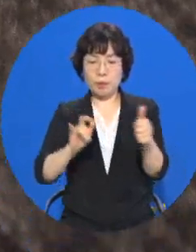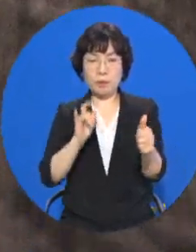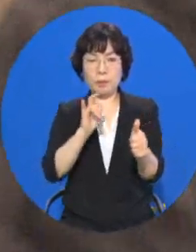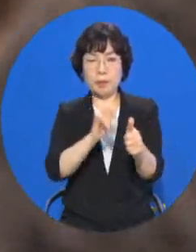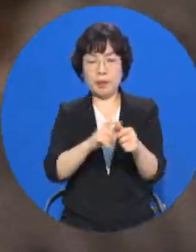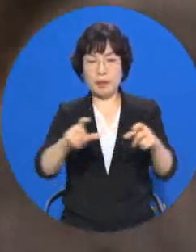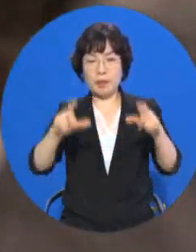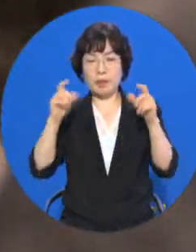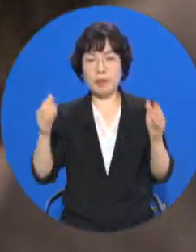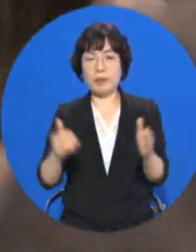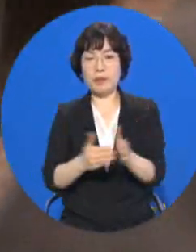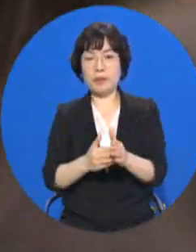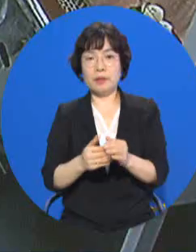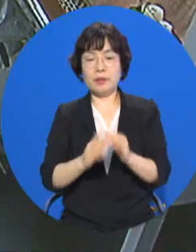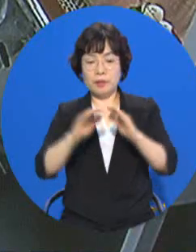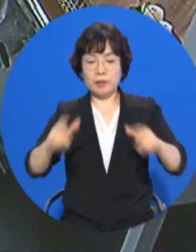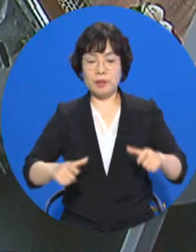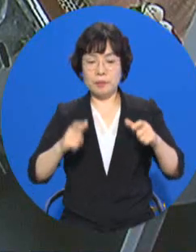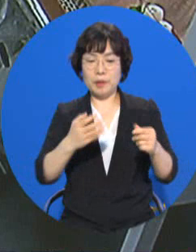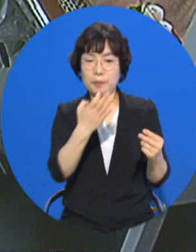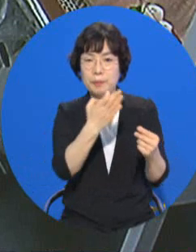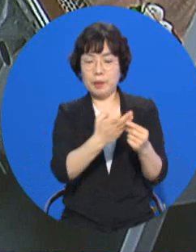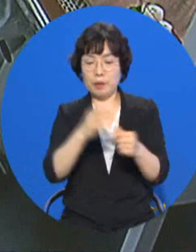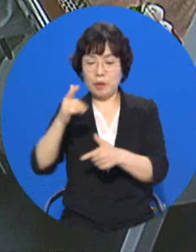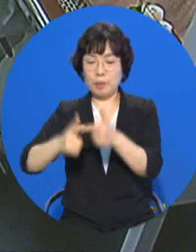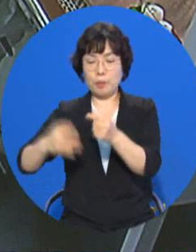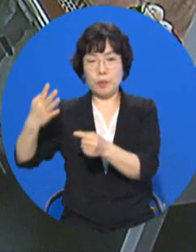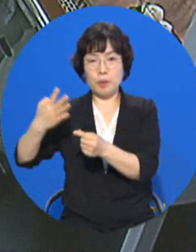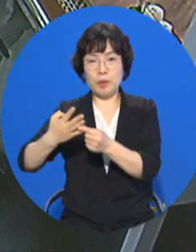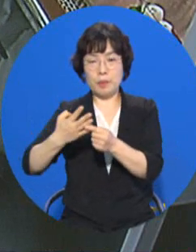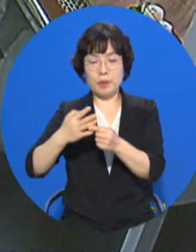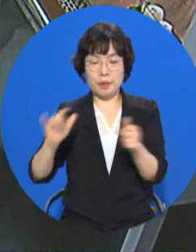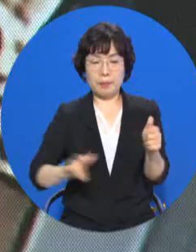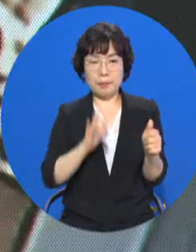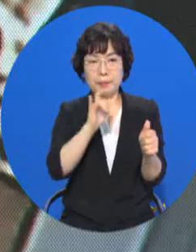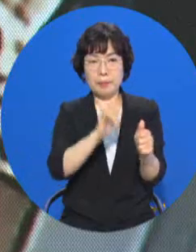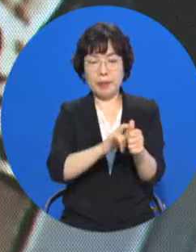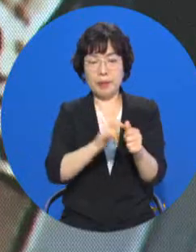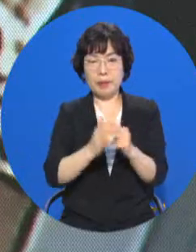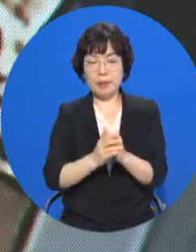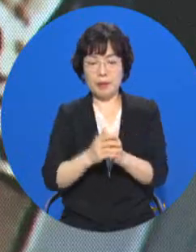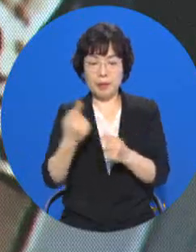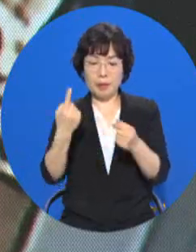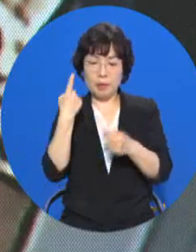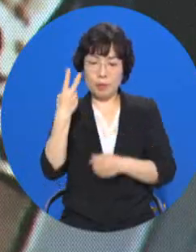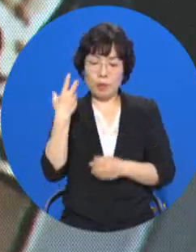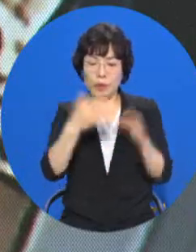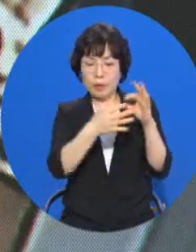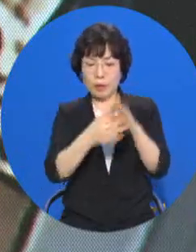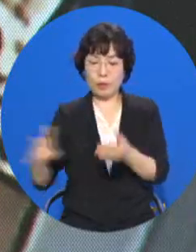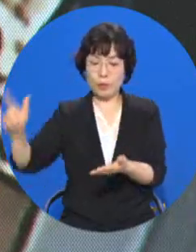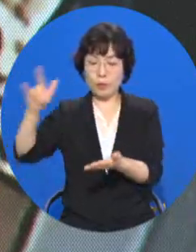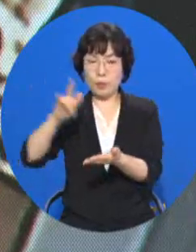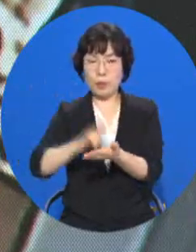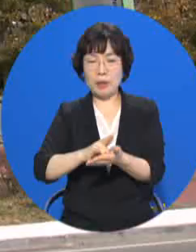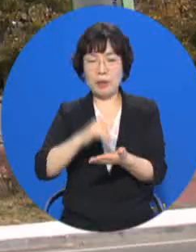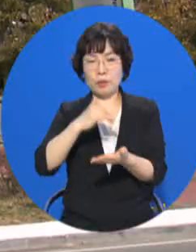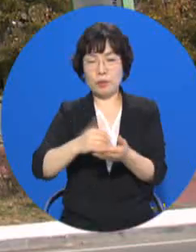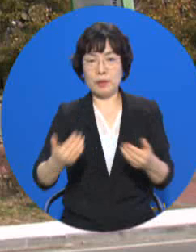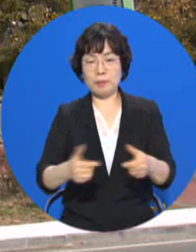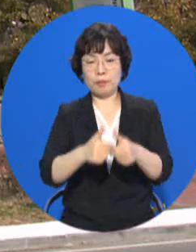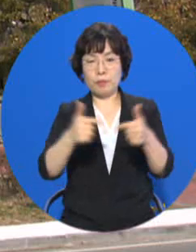판정을 받았습니다. 전남 14번째, 목포 4번째 환자로 전남에서는 사흘 연속 해외 유입 확진자가